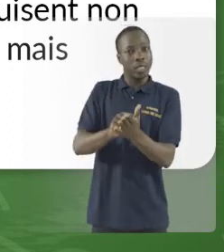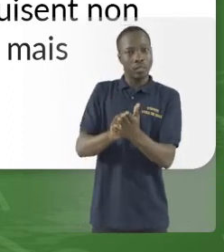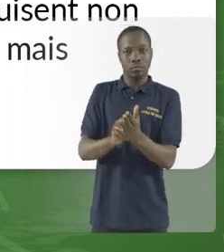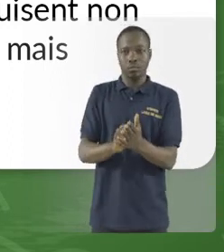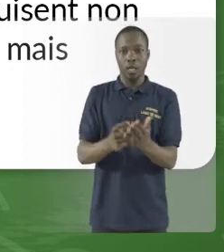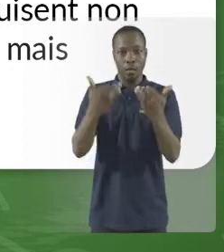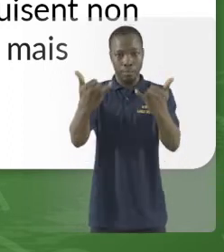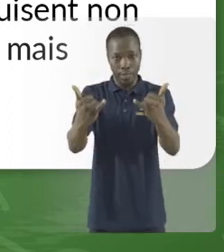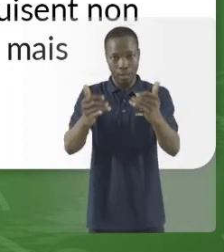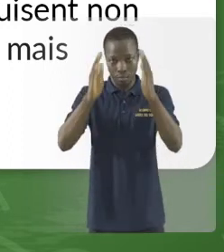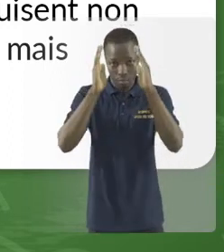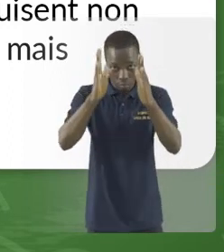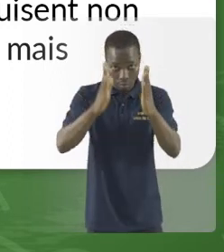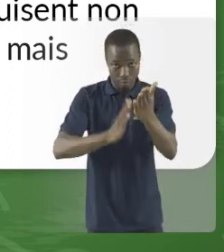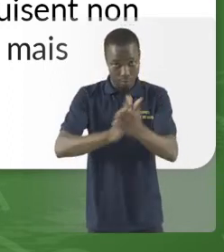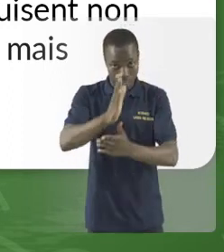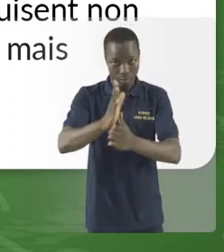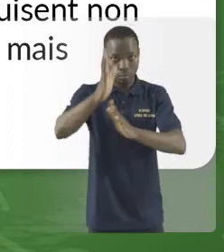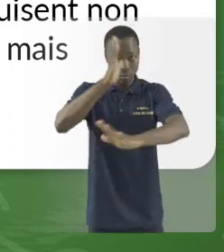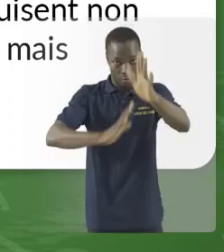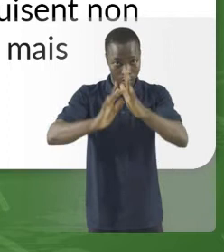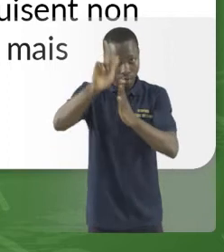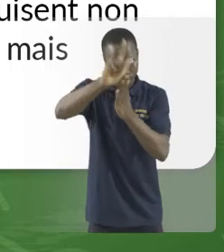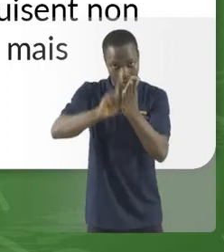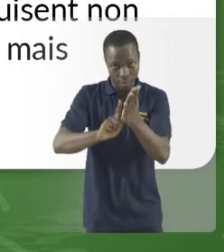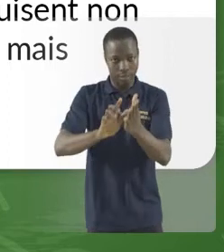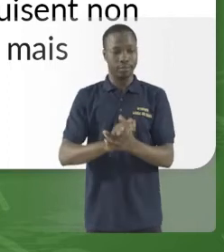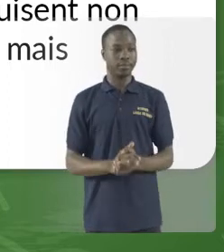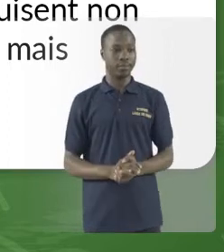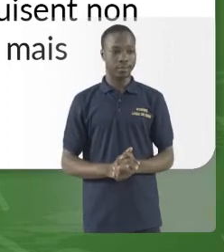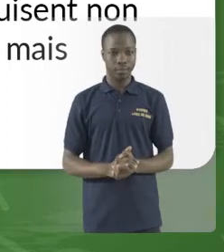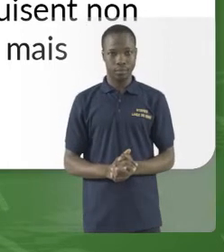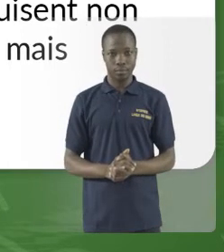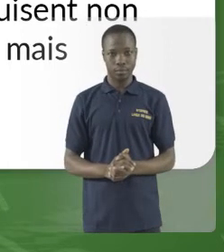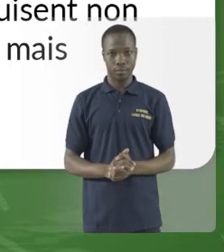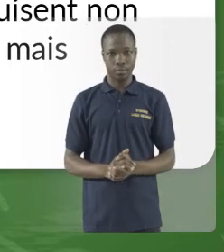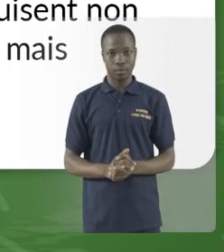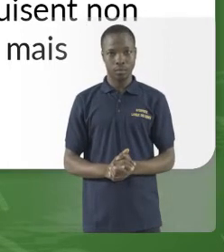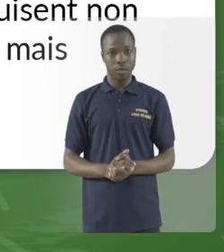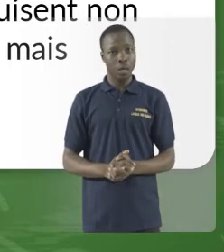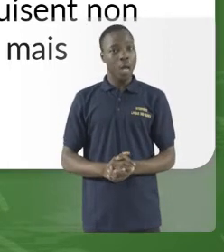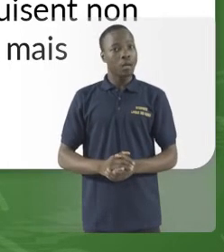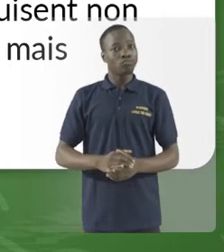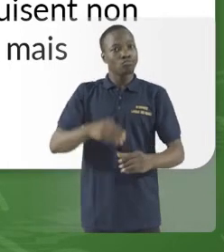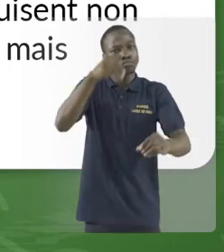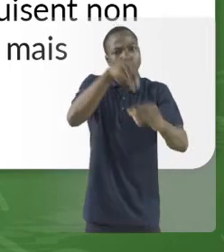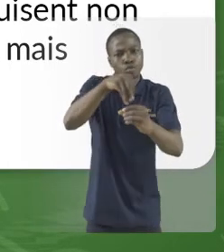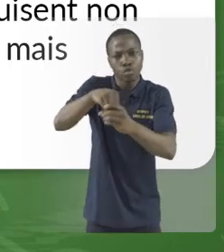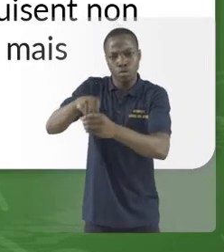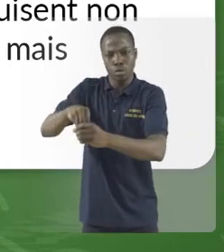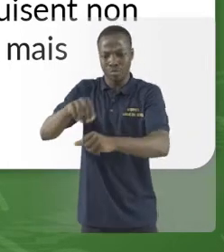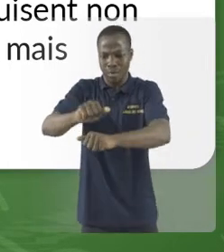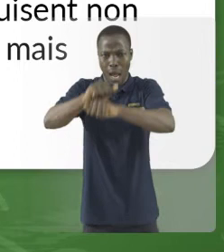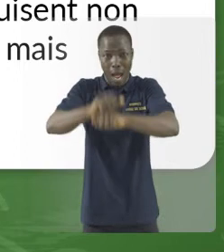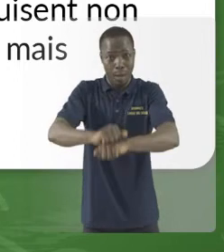Je vous lis le texte, écoutez attentivement. Les cultures itinérantes,